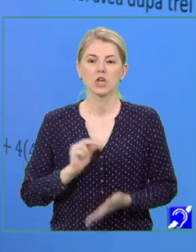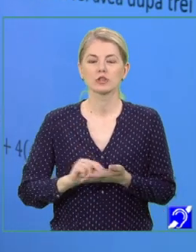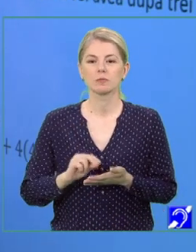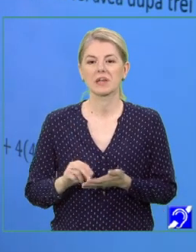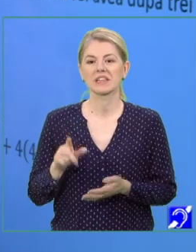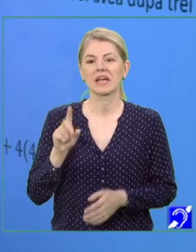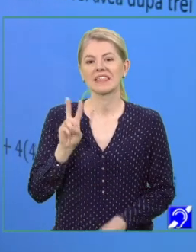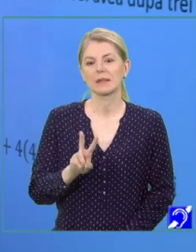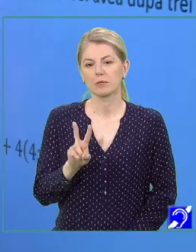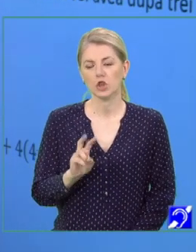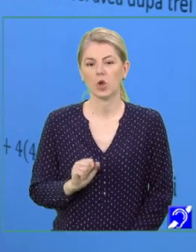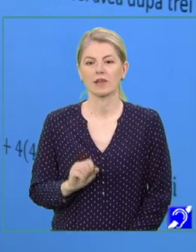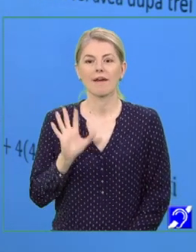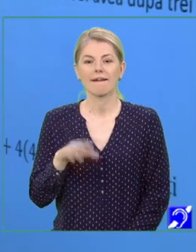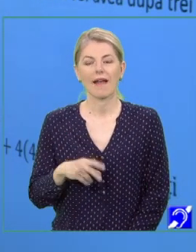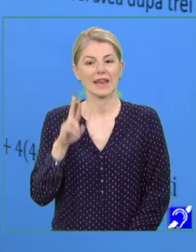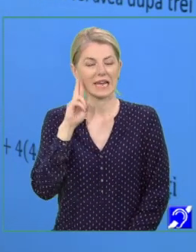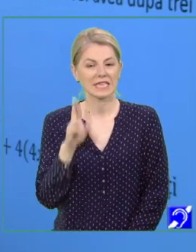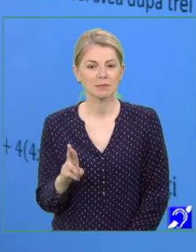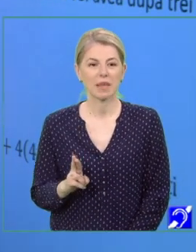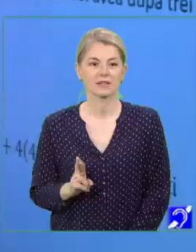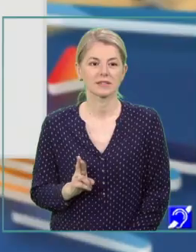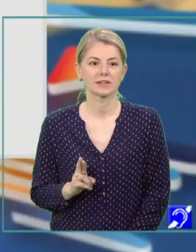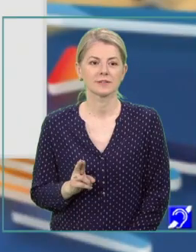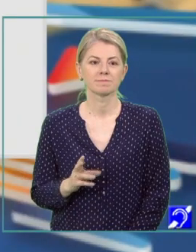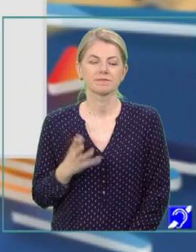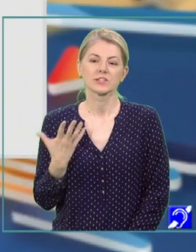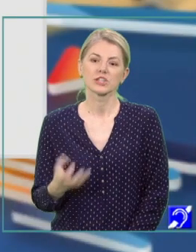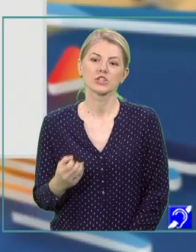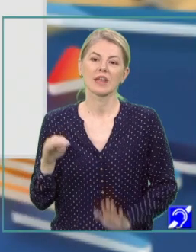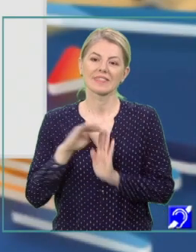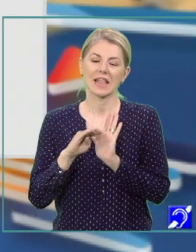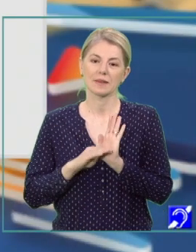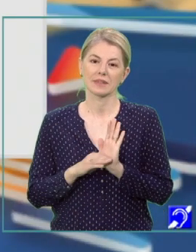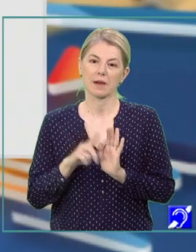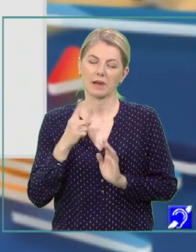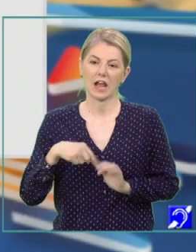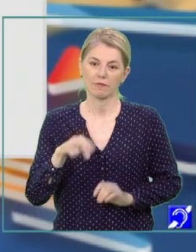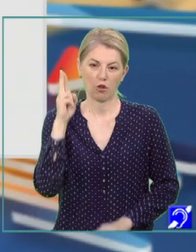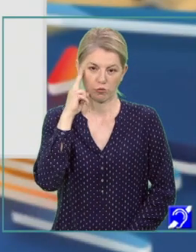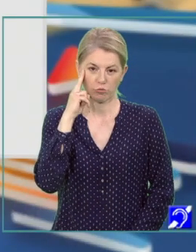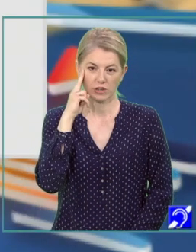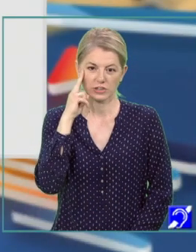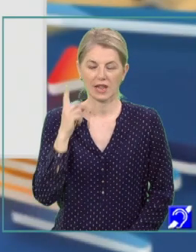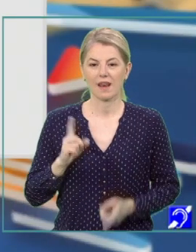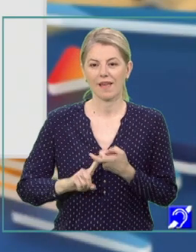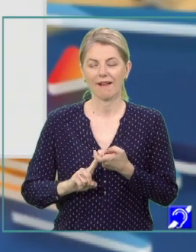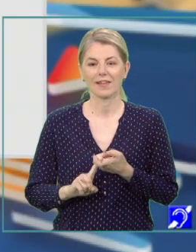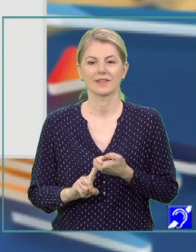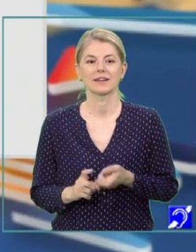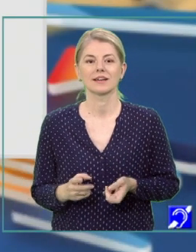de tip 2 care respectă și delimitarea pe care voi o cunoașteți legată